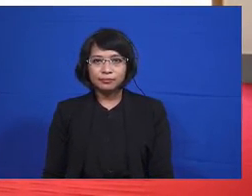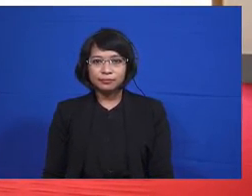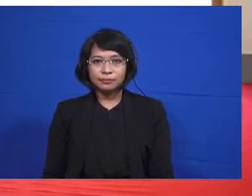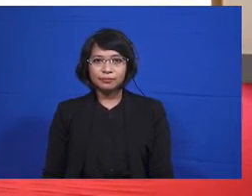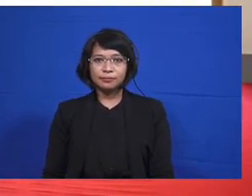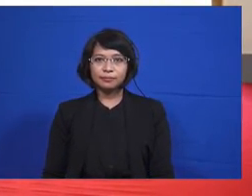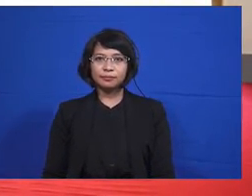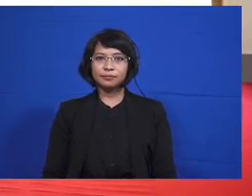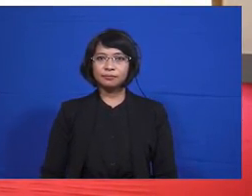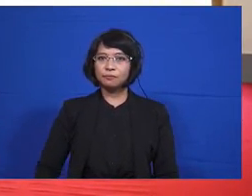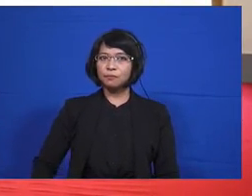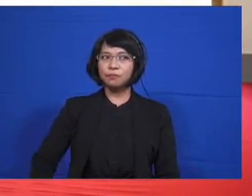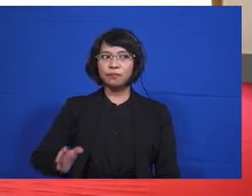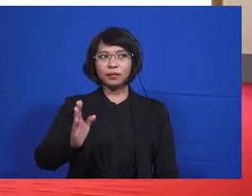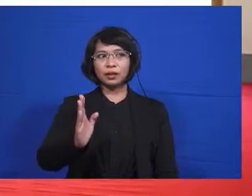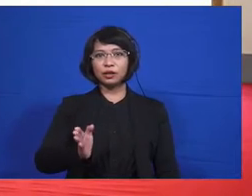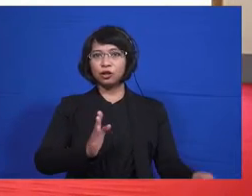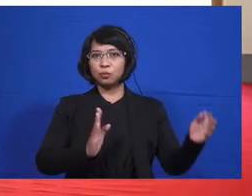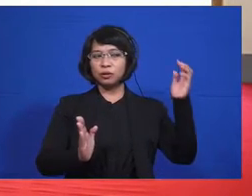Romo Marcellinus,